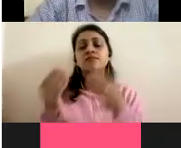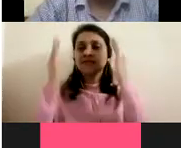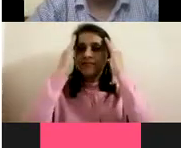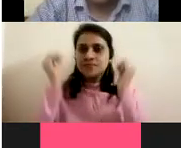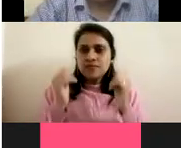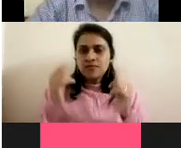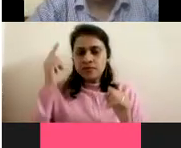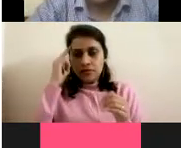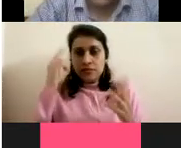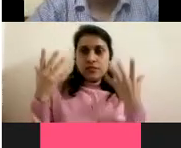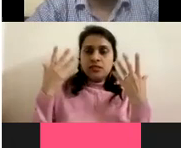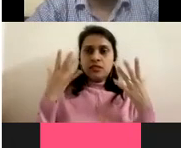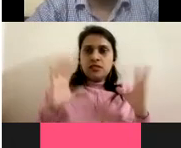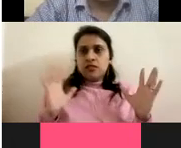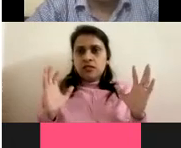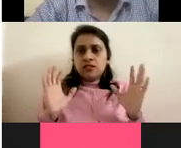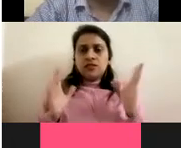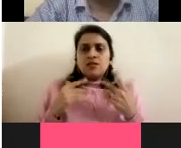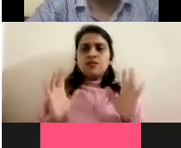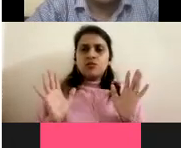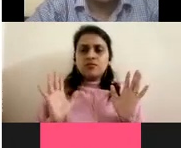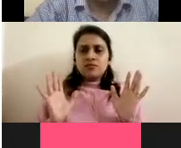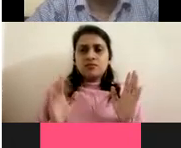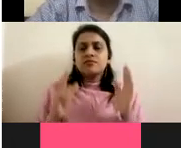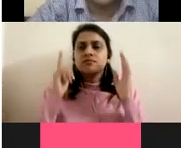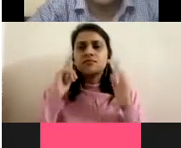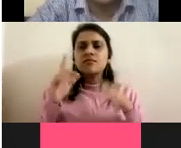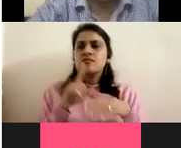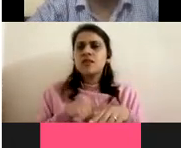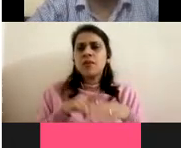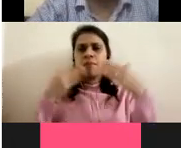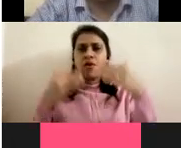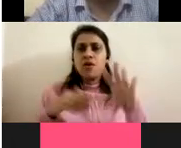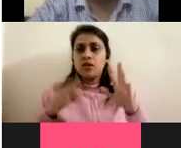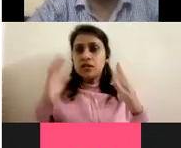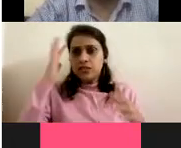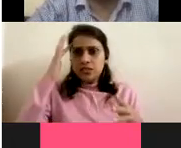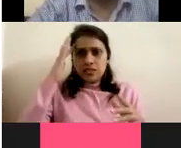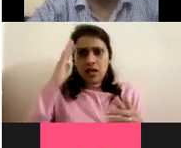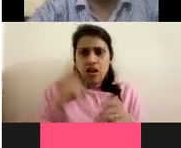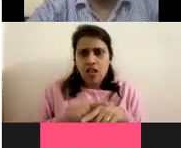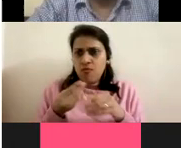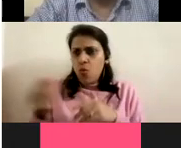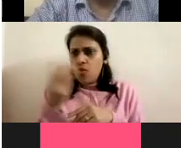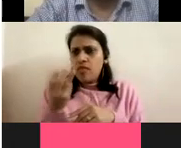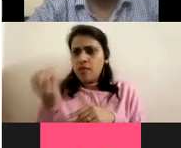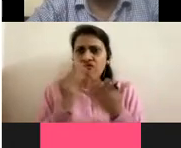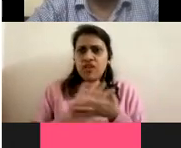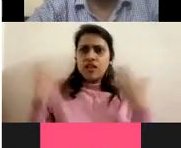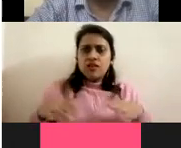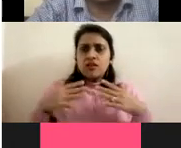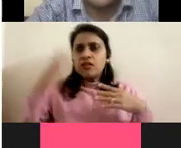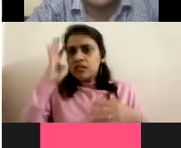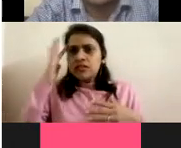ना परफेक्ट दिस फ्लेक्सिबिलिटी की टाइम का कोई लिमिट नहीं है कभी कभी एंग्जायटी आता है कि 30 मिनट में खत्म हो जाएगा जवाब